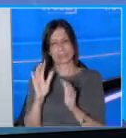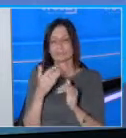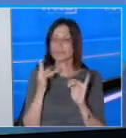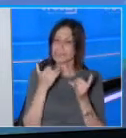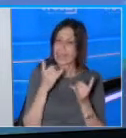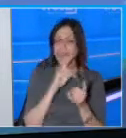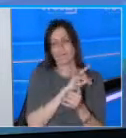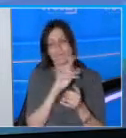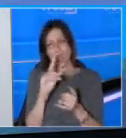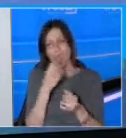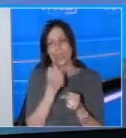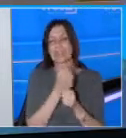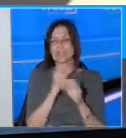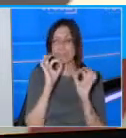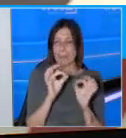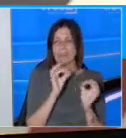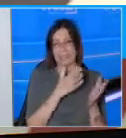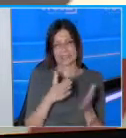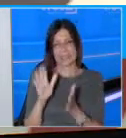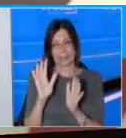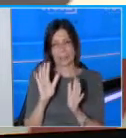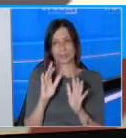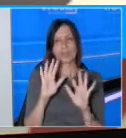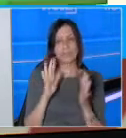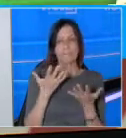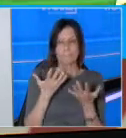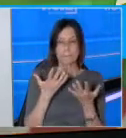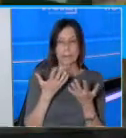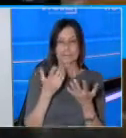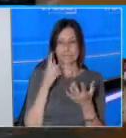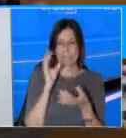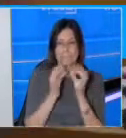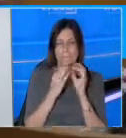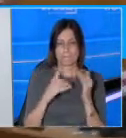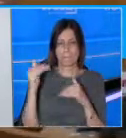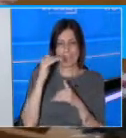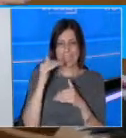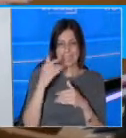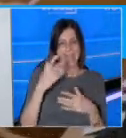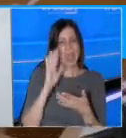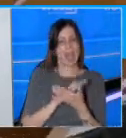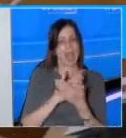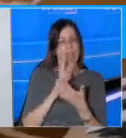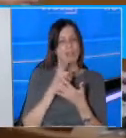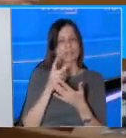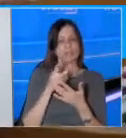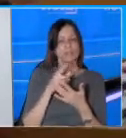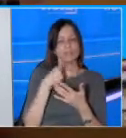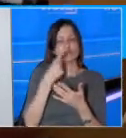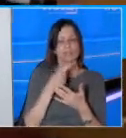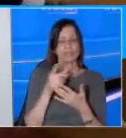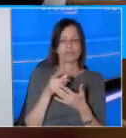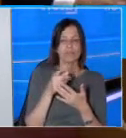כן ולא, נעשה באמת סדר. מה שבעצם בגץ היום החליט זה להוציא התראת בטלות, זאת